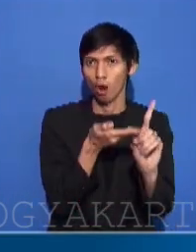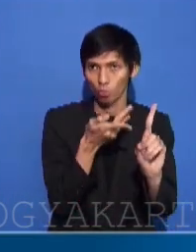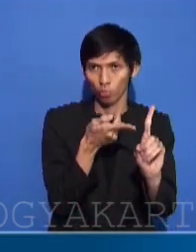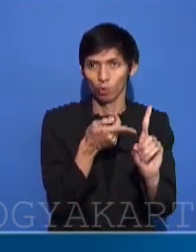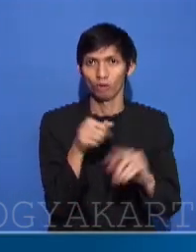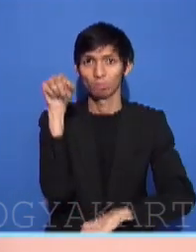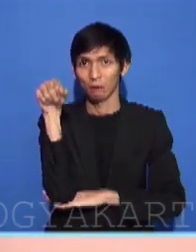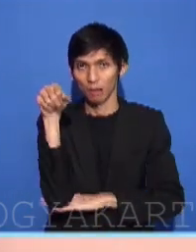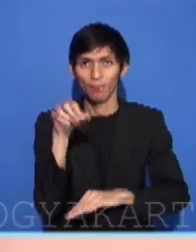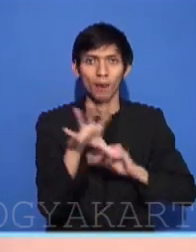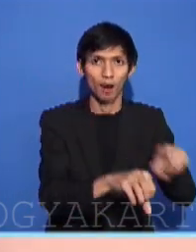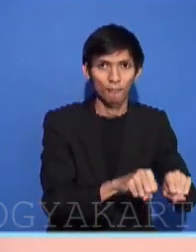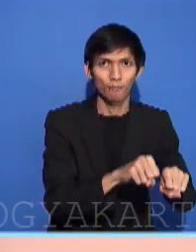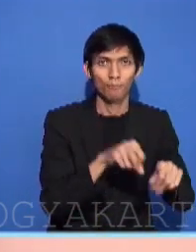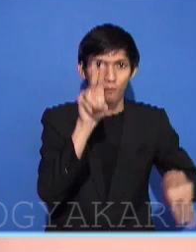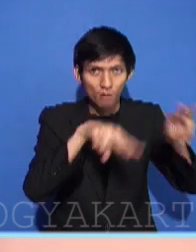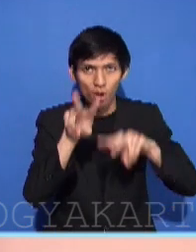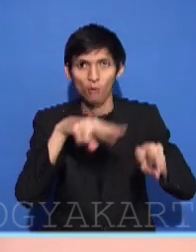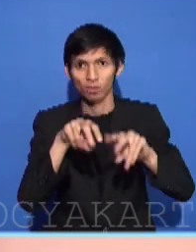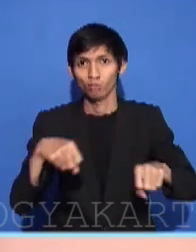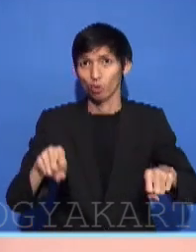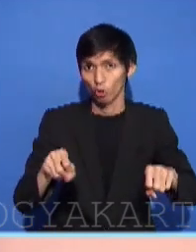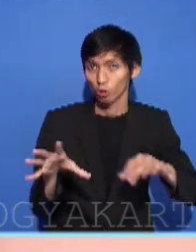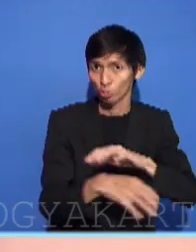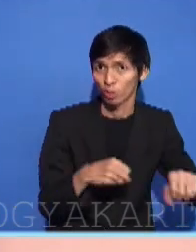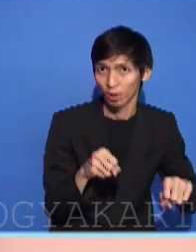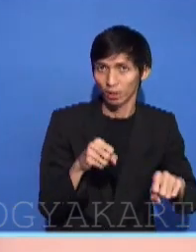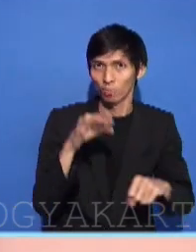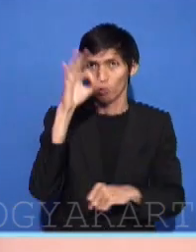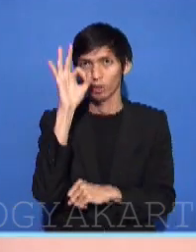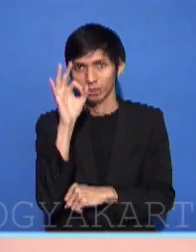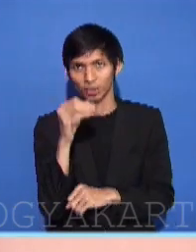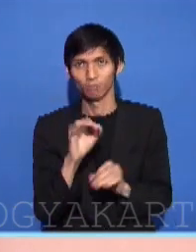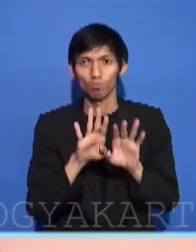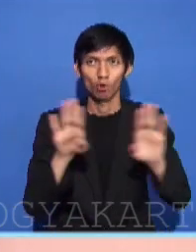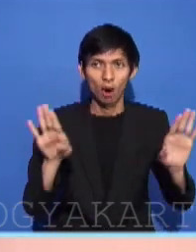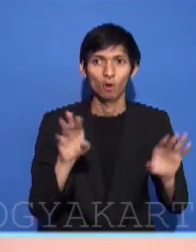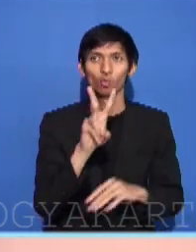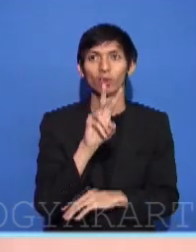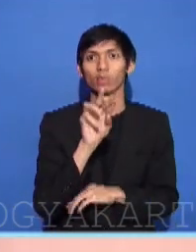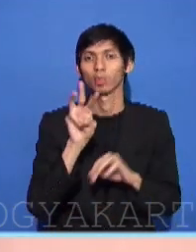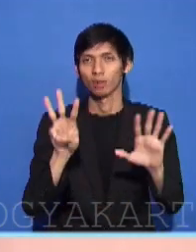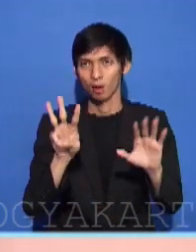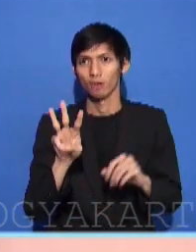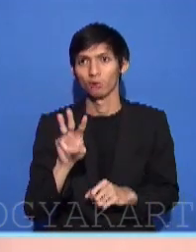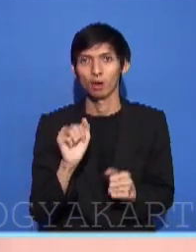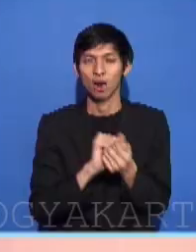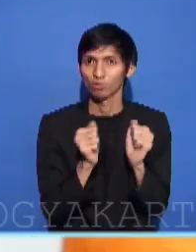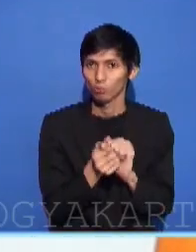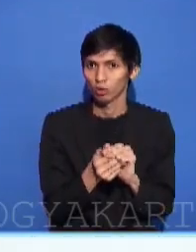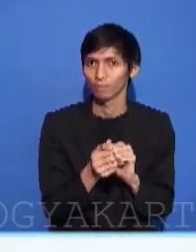bermotor. Selama operasi curanmor, Polda DIY mengungkap 23 kasus curanmor, 19 diantaranya target